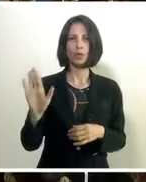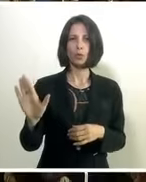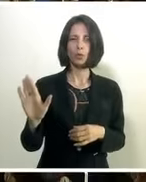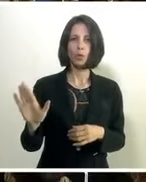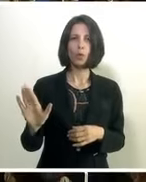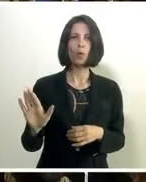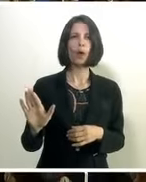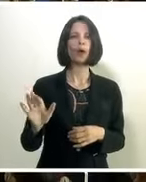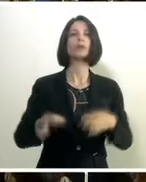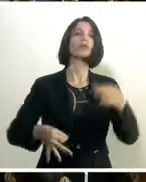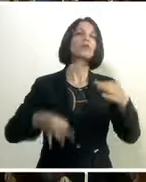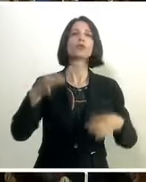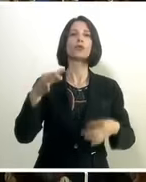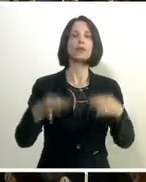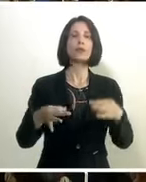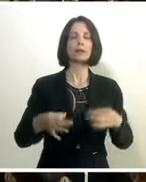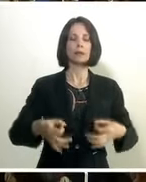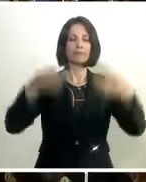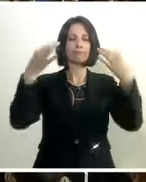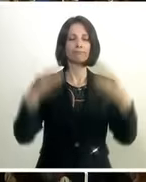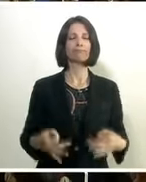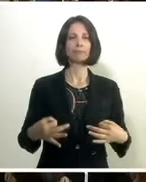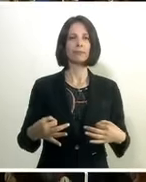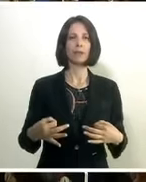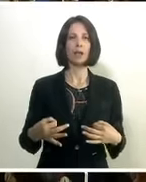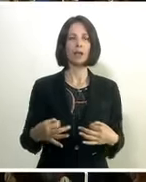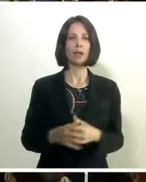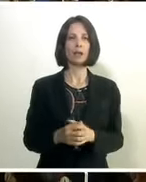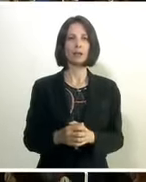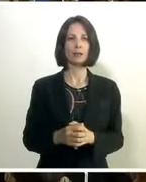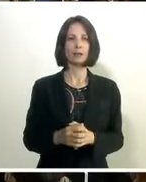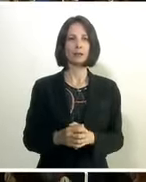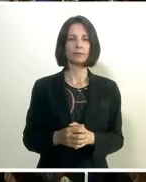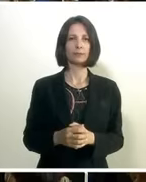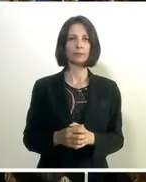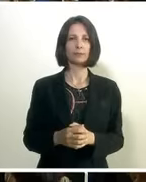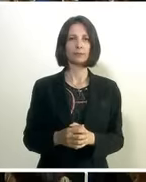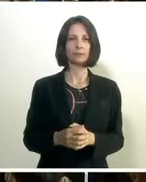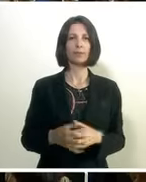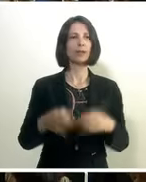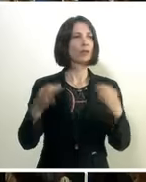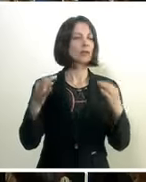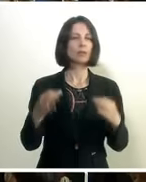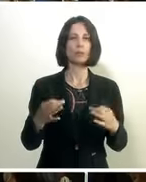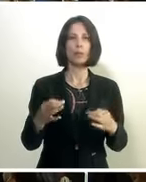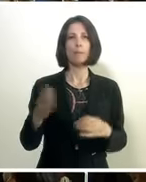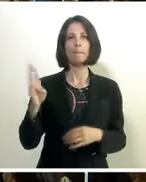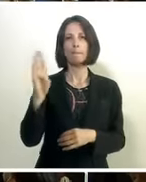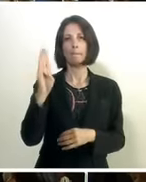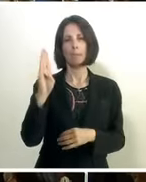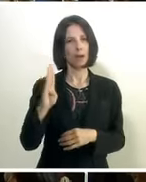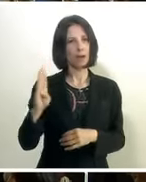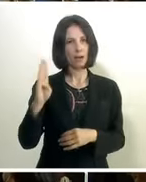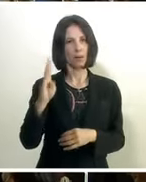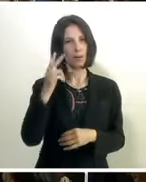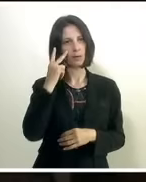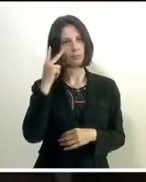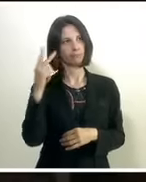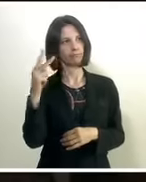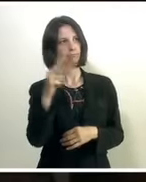certi giudizi perentori E inappellabili certo è che Berlinguer sapeva guardare ben